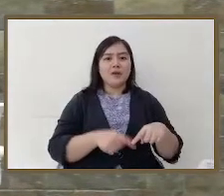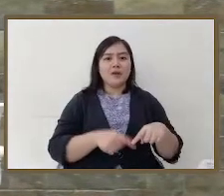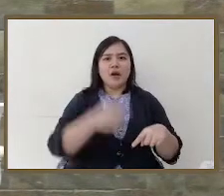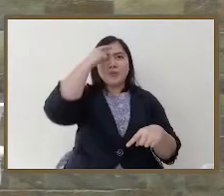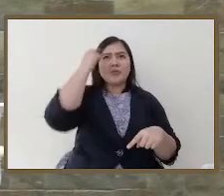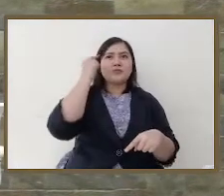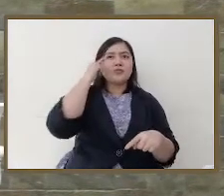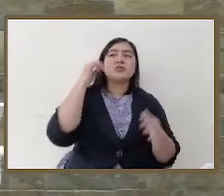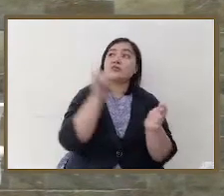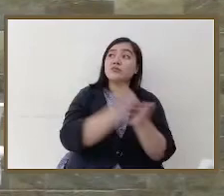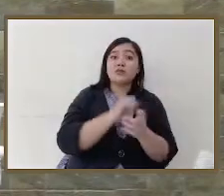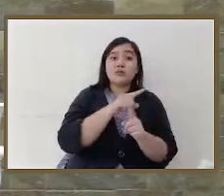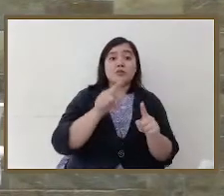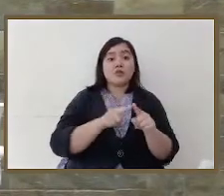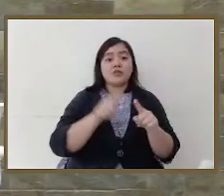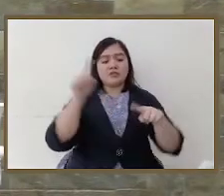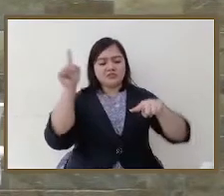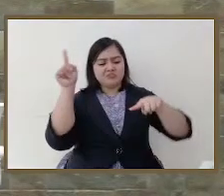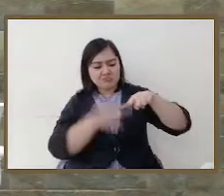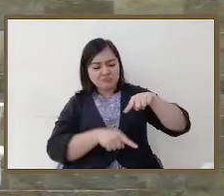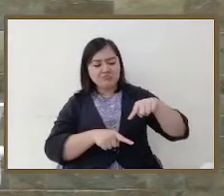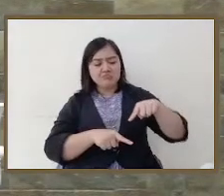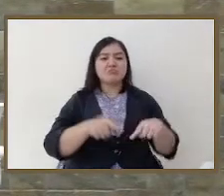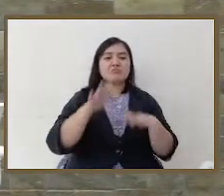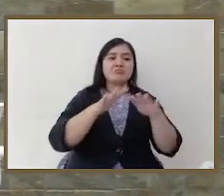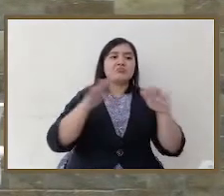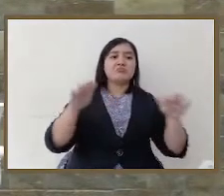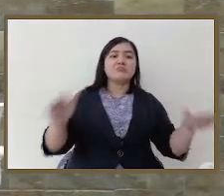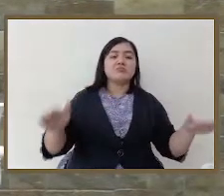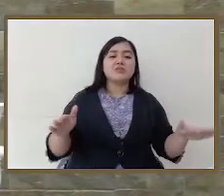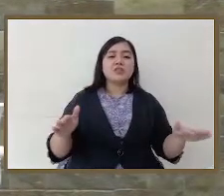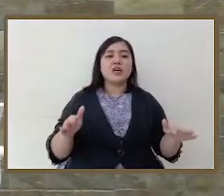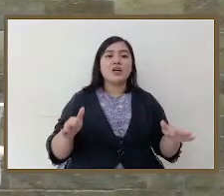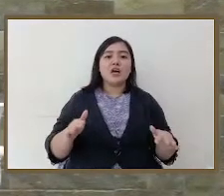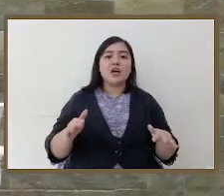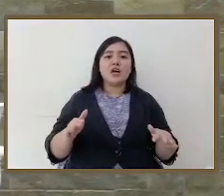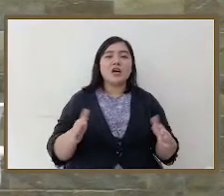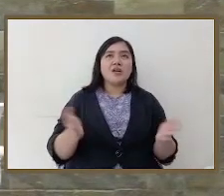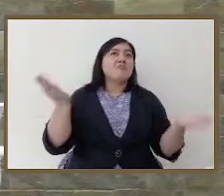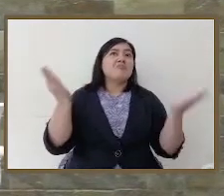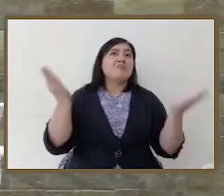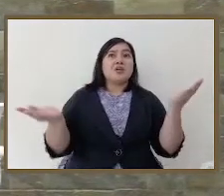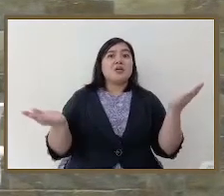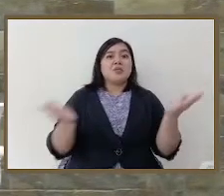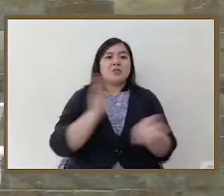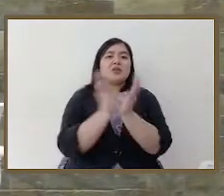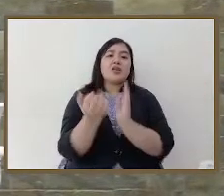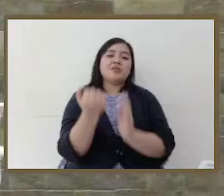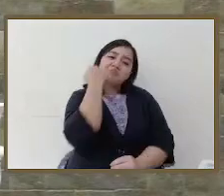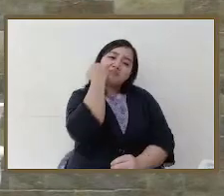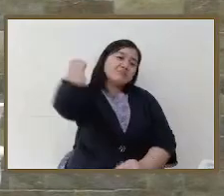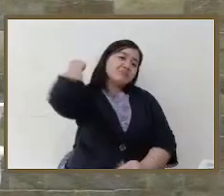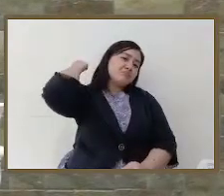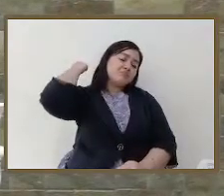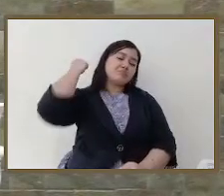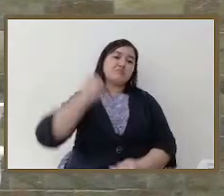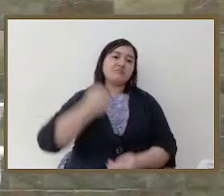kasi namamanhit na yung bata sa kapapalo, mga kapatid. Alam niyo kung bakit? Puro palo lang kasing ginagawa